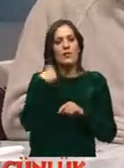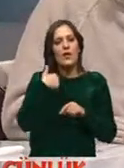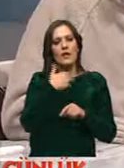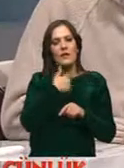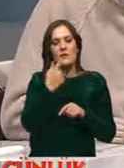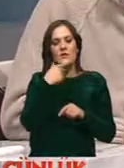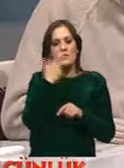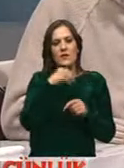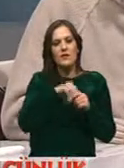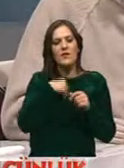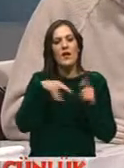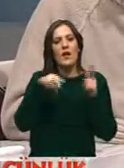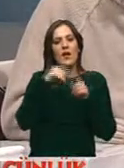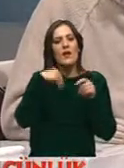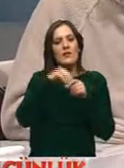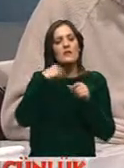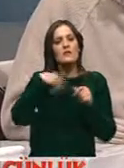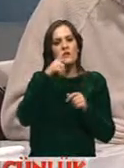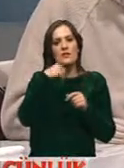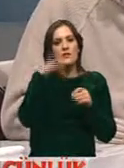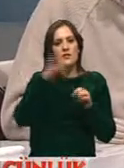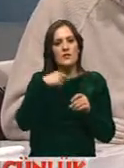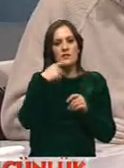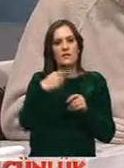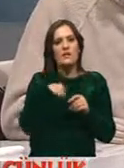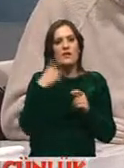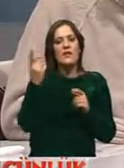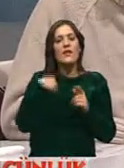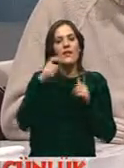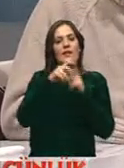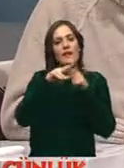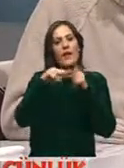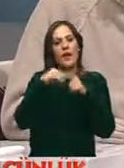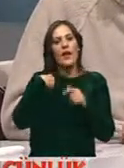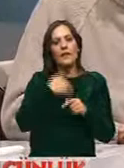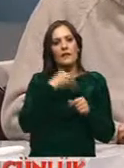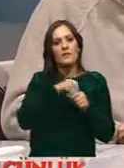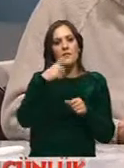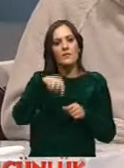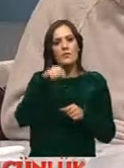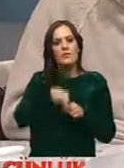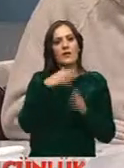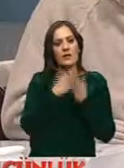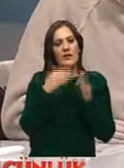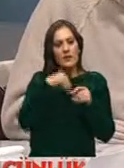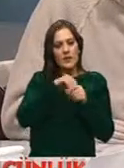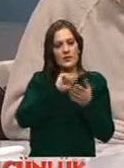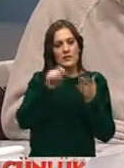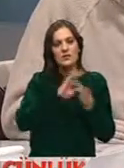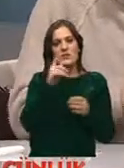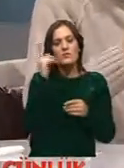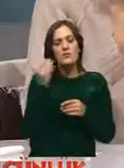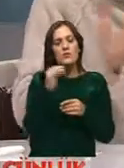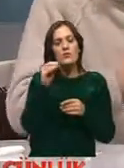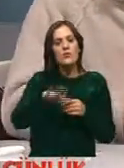annemizin şarkısı, fa sesinden başlayıp söylersem, daha dün annemizin, kitapta tamam, burada yazıyorsa onu hiçbir çocuk